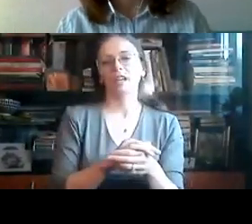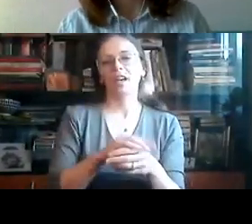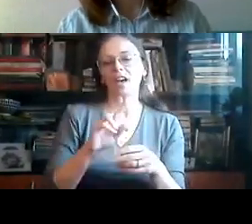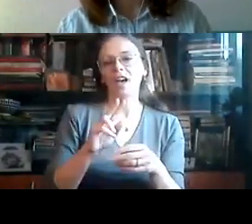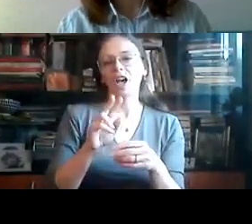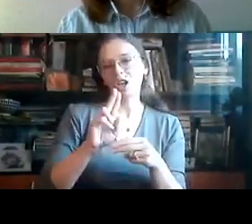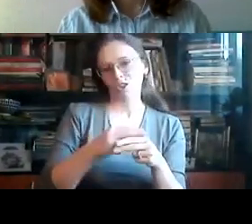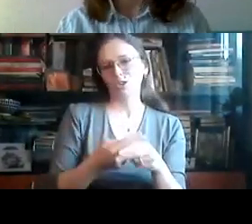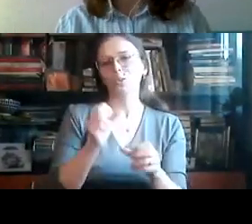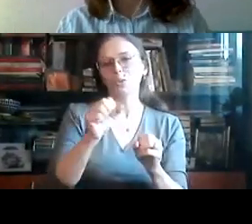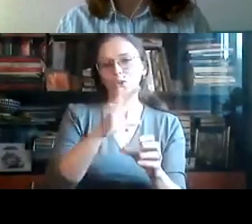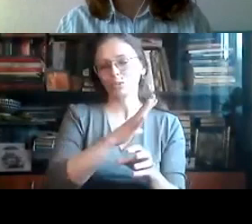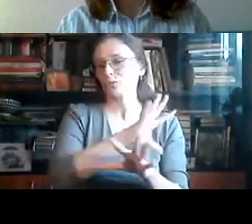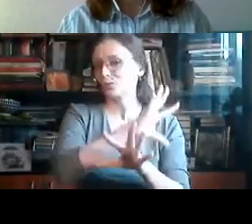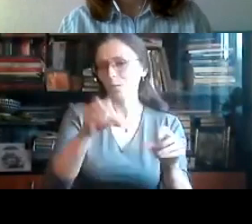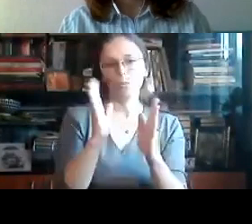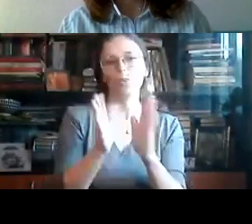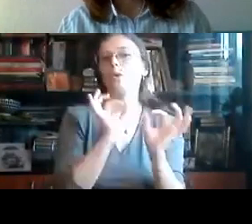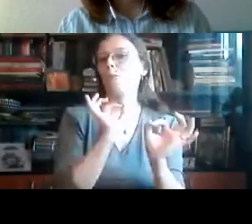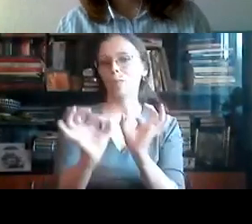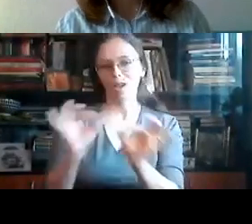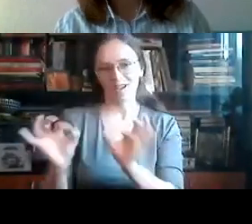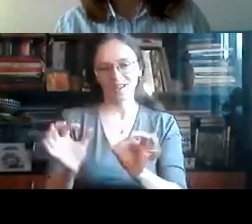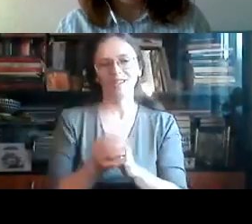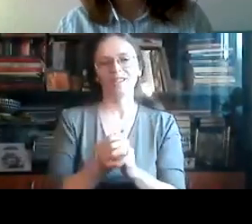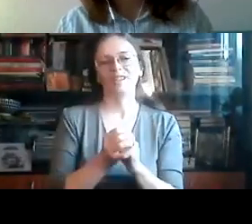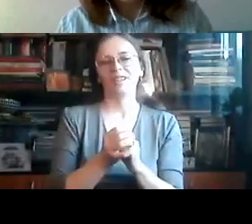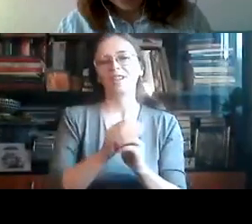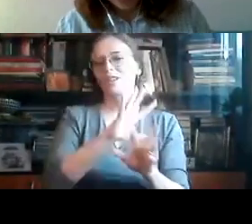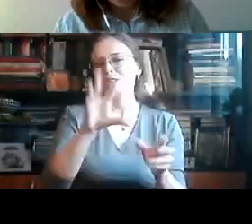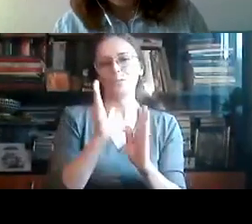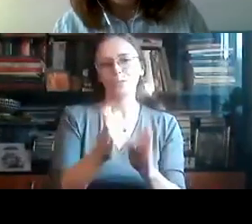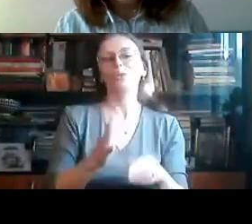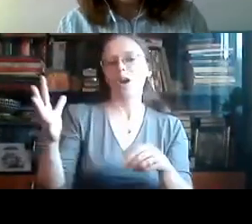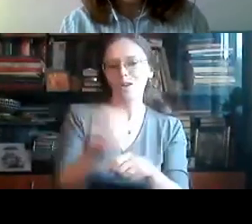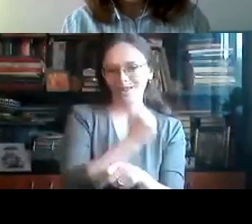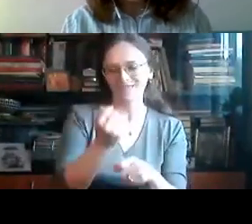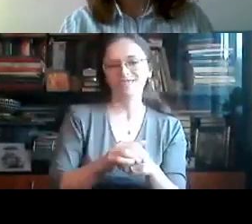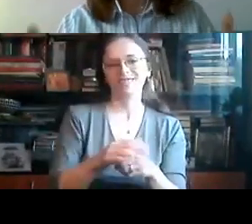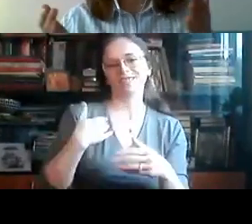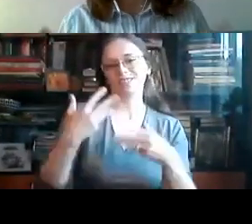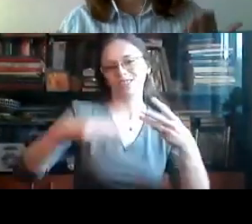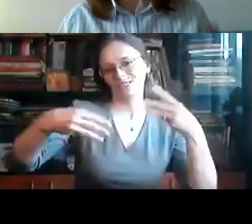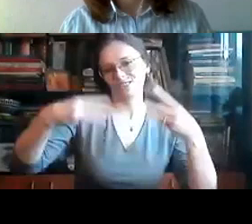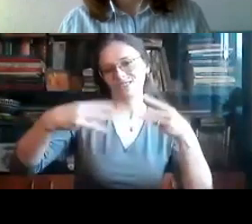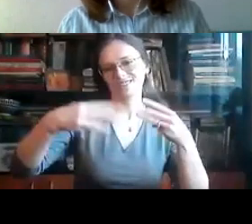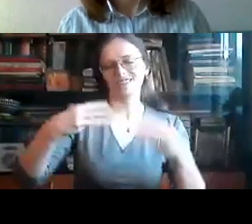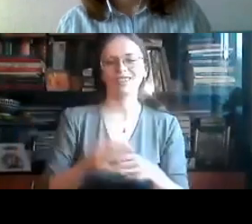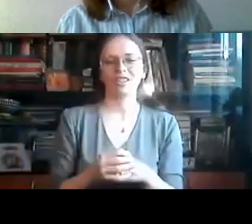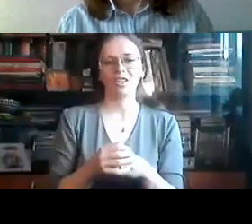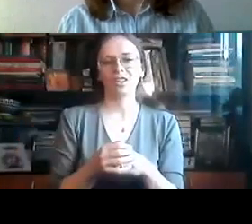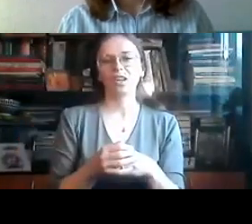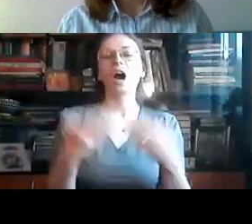потом запись появится на нашем YouTube-канале. Каков